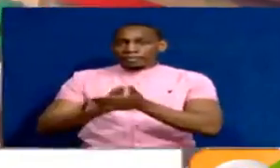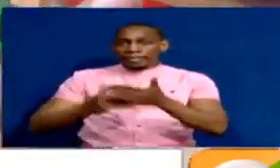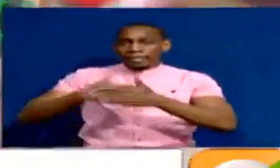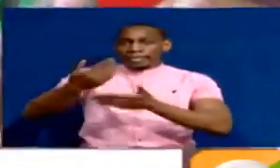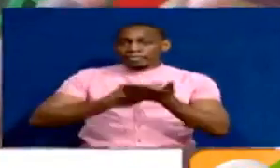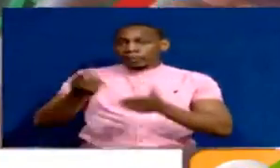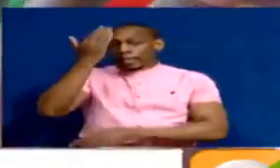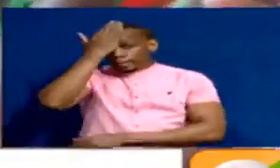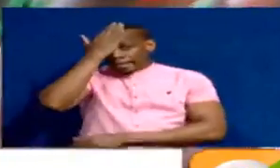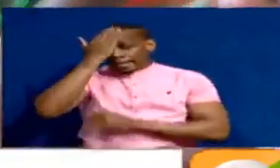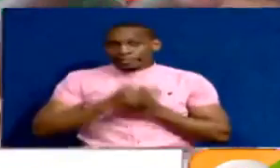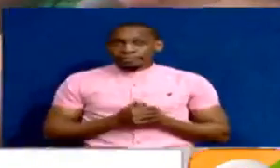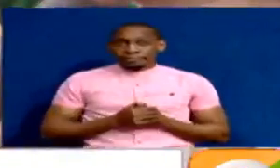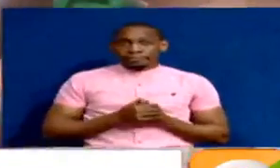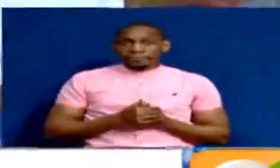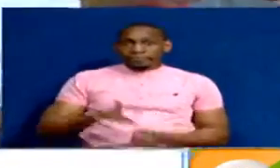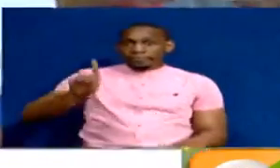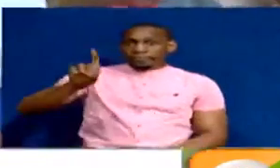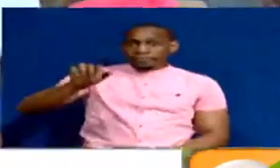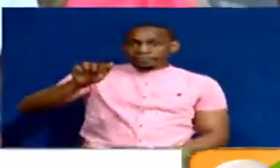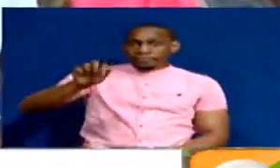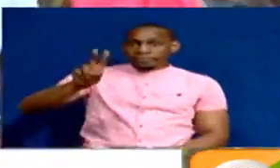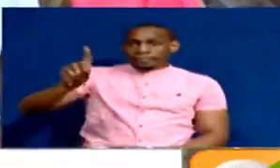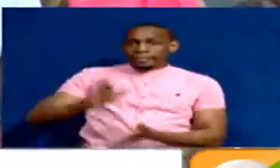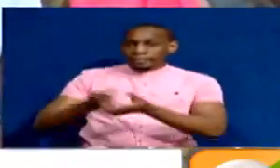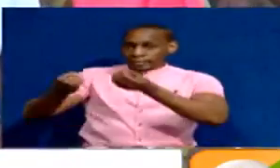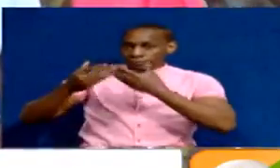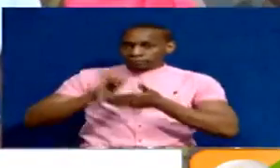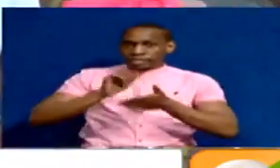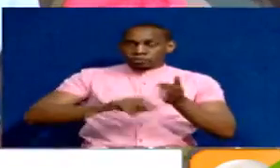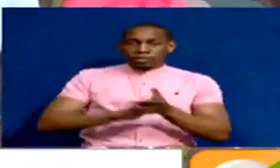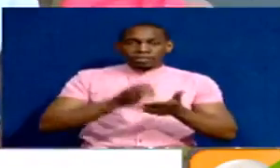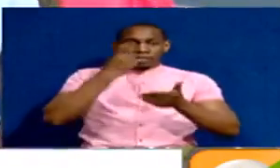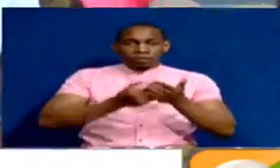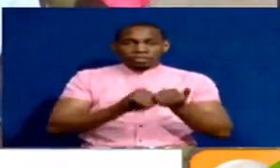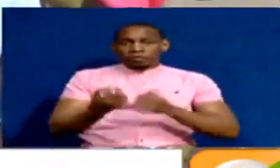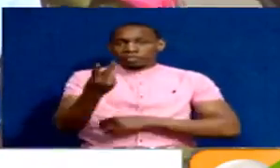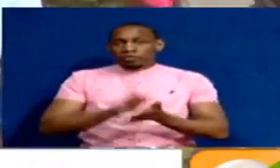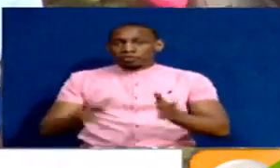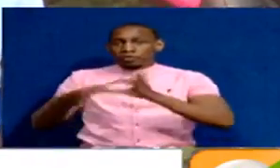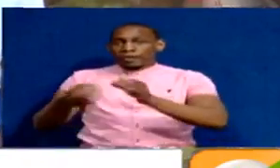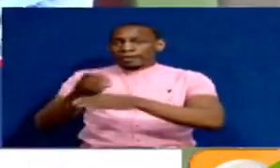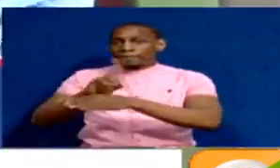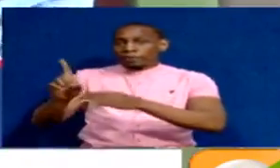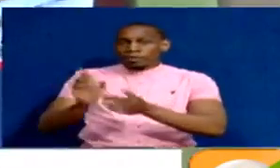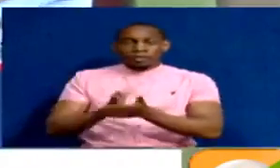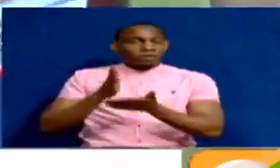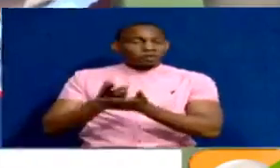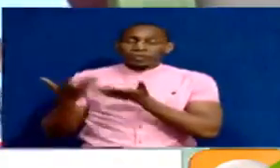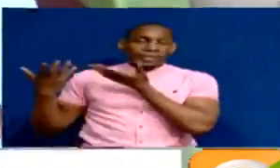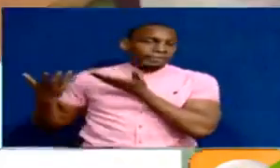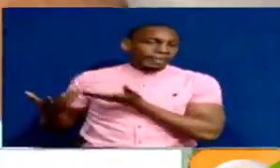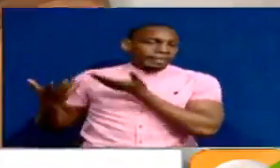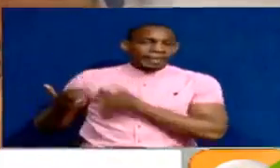Jumatatu wiki ijayo. David Ogayo anatueleza kuwa gharama ya wanawe wawili kuingia kidato cha kwanza